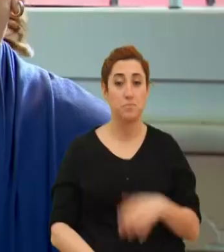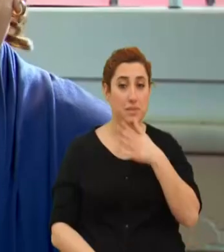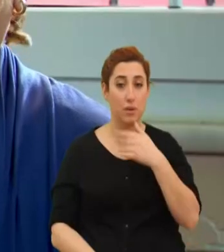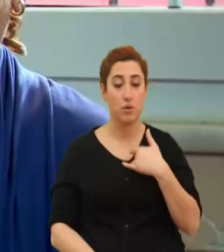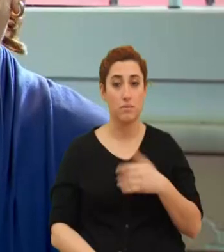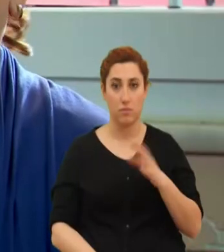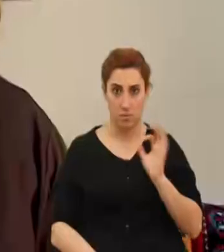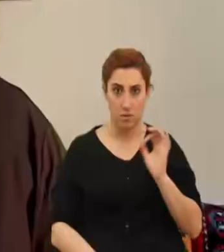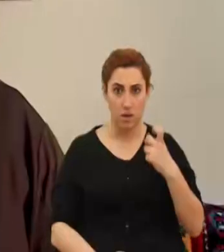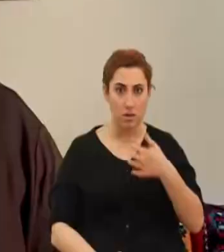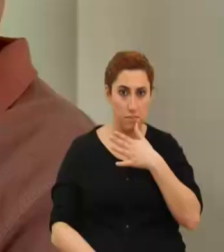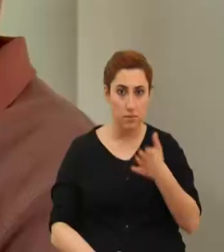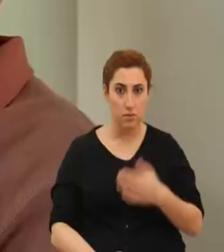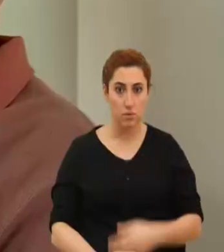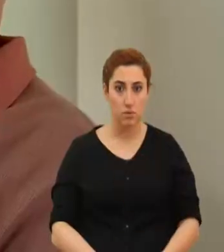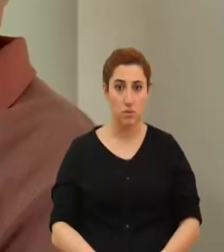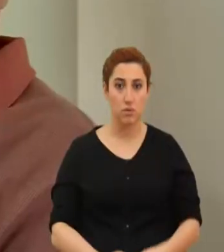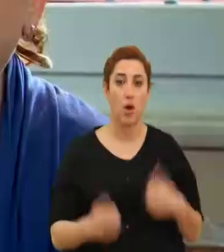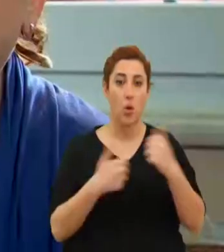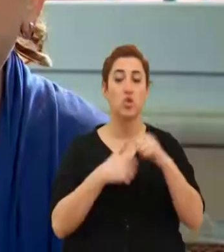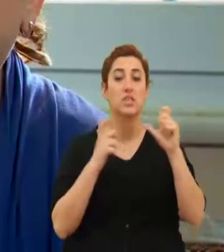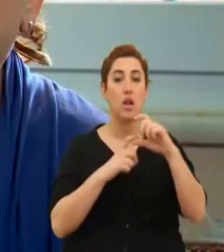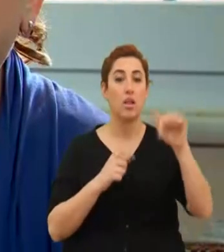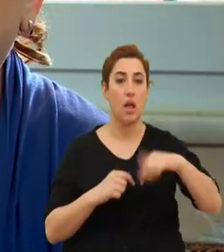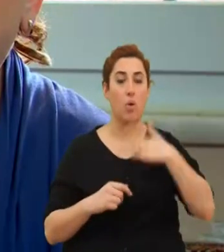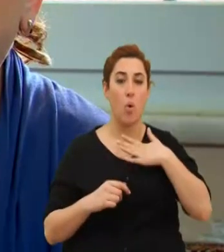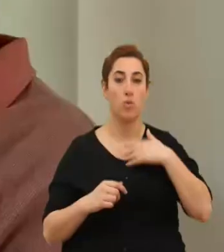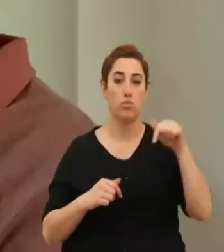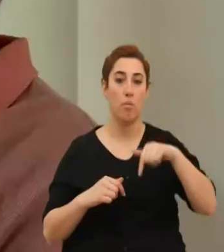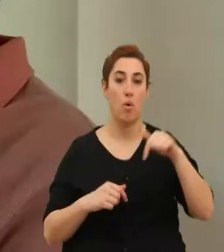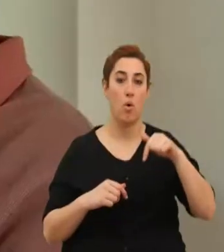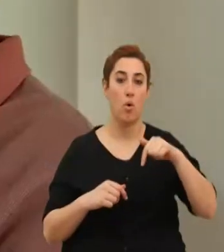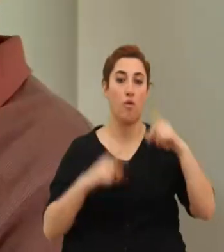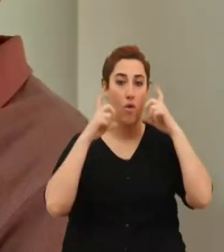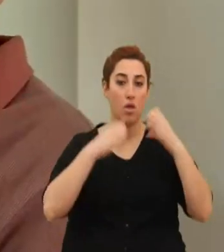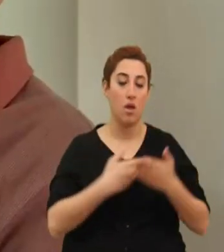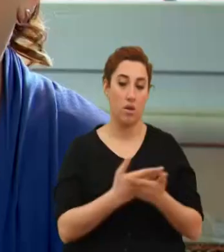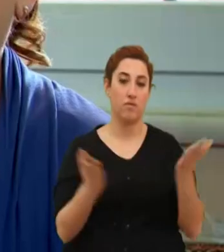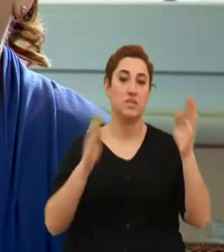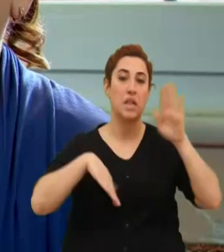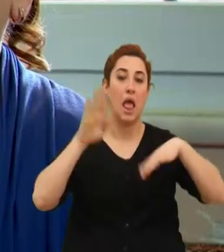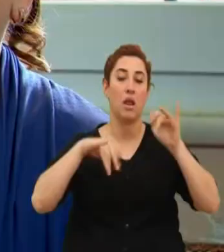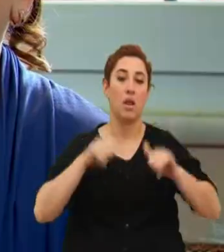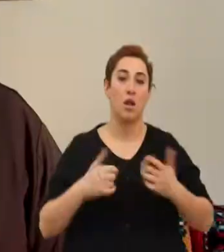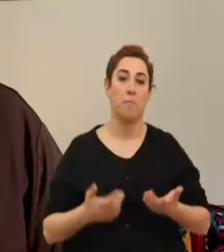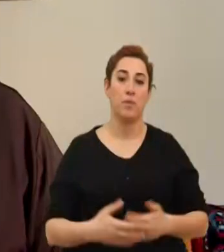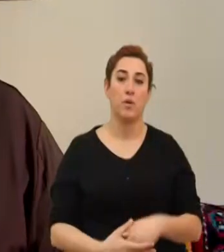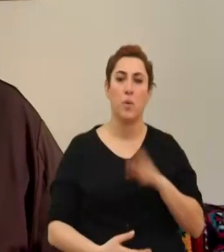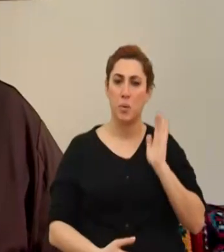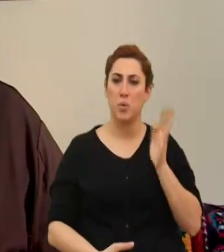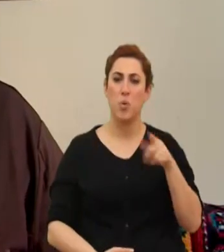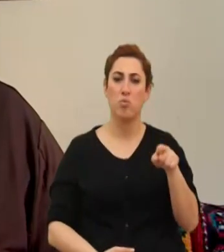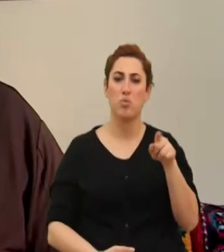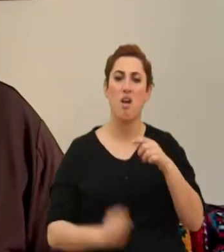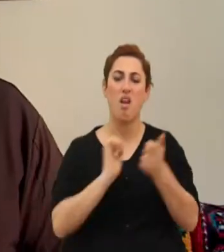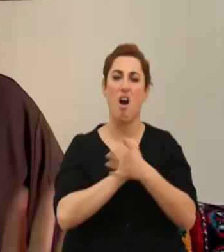Biliyorum. Hadi ya, nereden biliyorsun? Ya kocası Serhat geldi bizim önümüze böyle fotoğraf sergisi açtı ya. Abo,